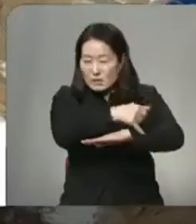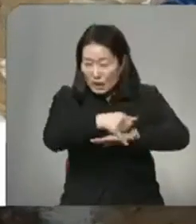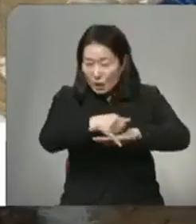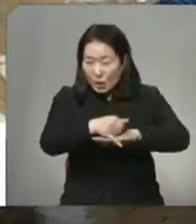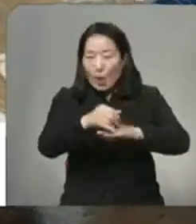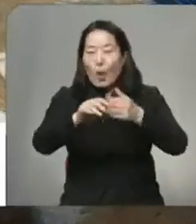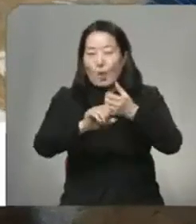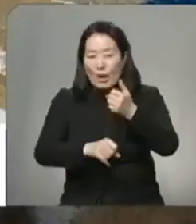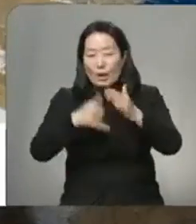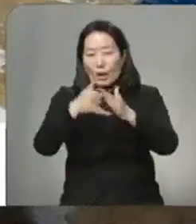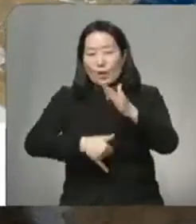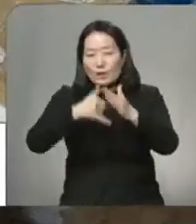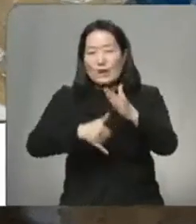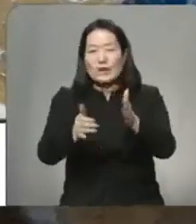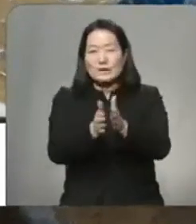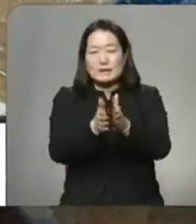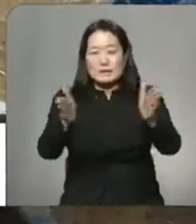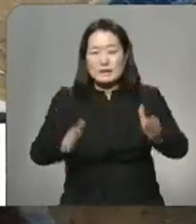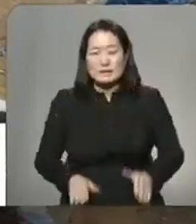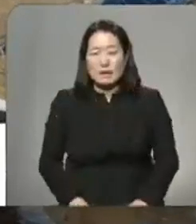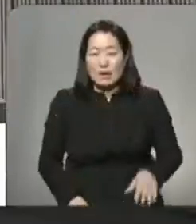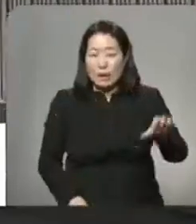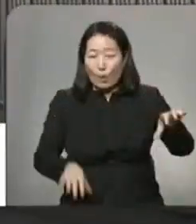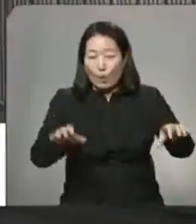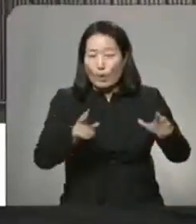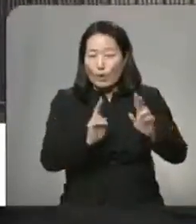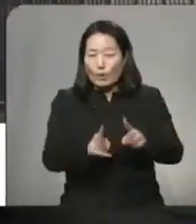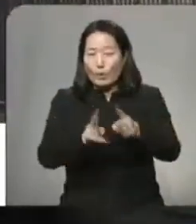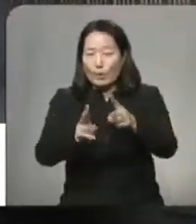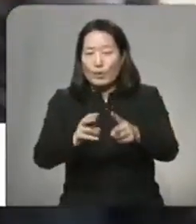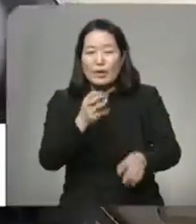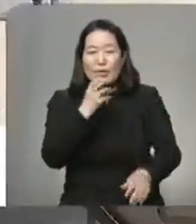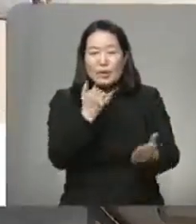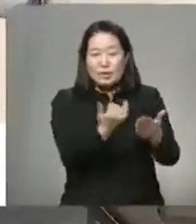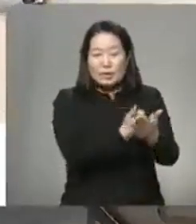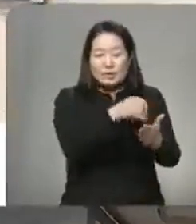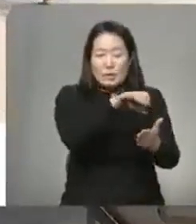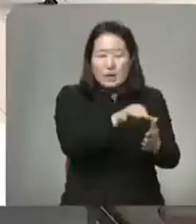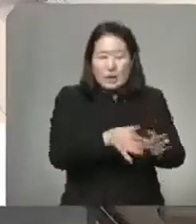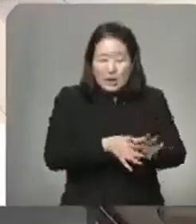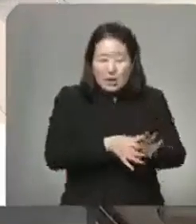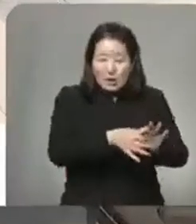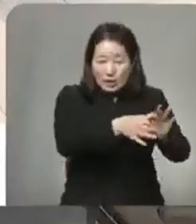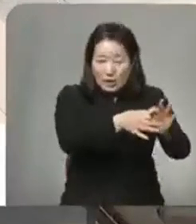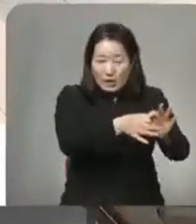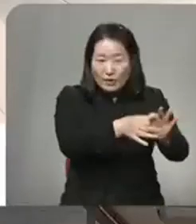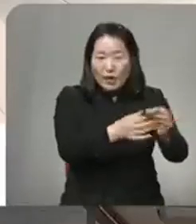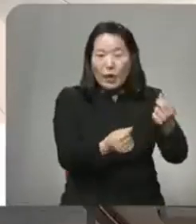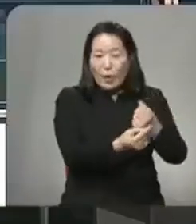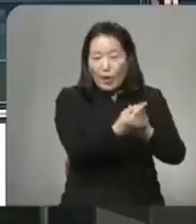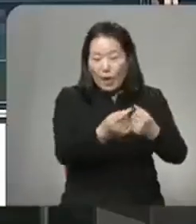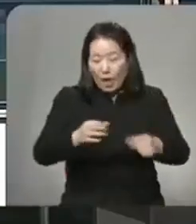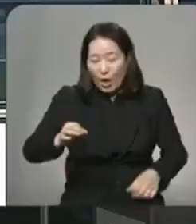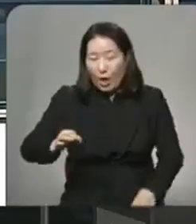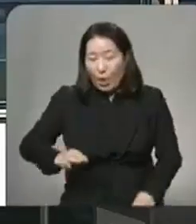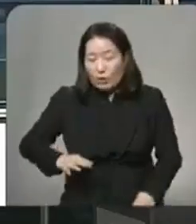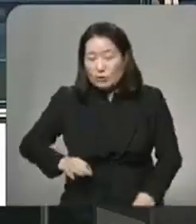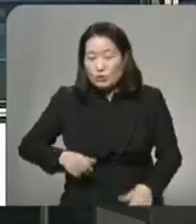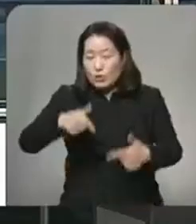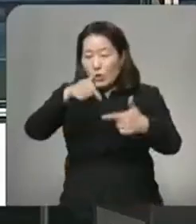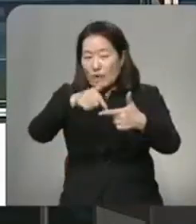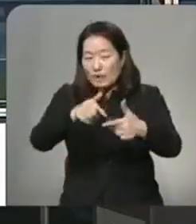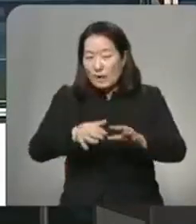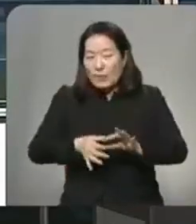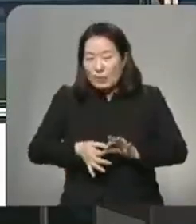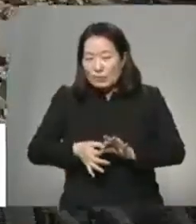착공될 예정입니다 여주 원주 철 또는 서울북부 청량리 를 있는 중앙선과 는 달리 원주와 서울 강남을